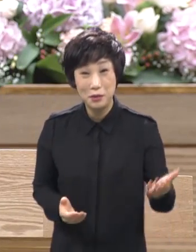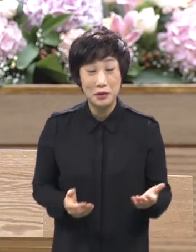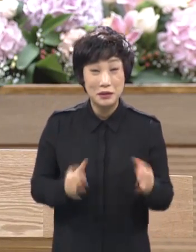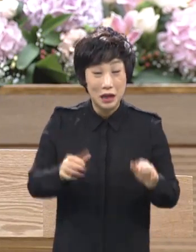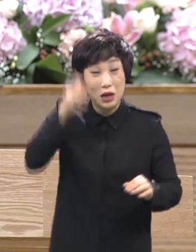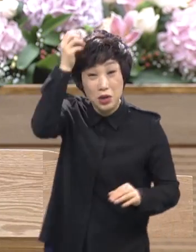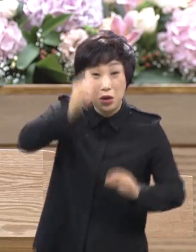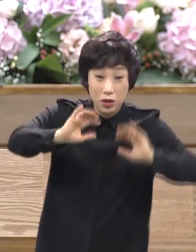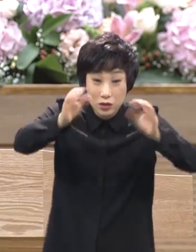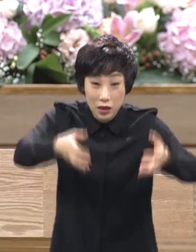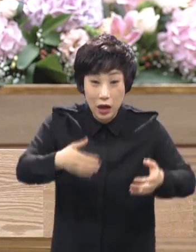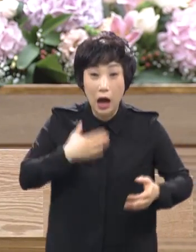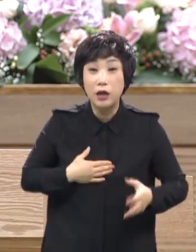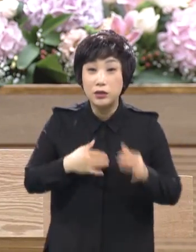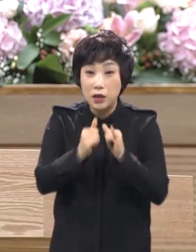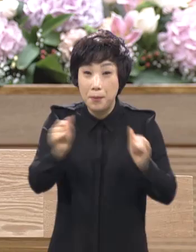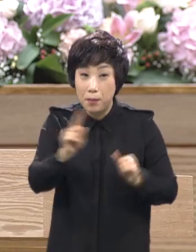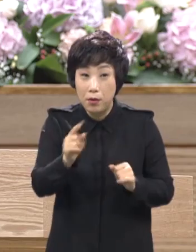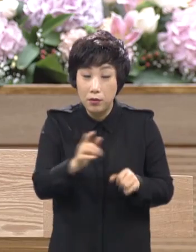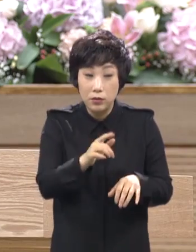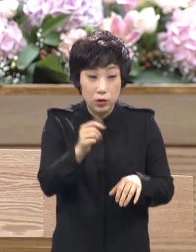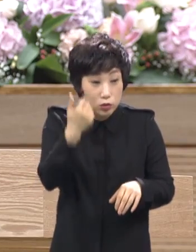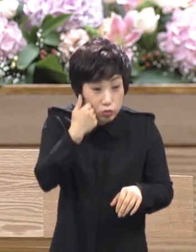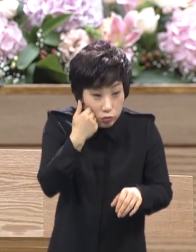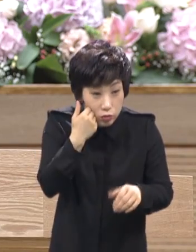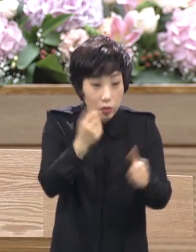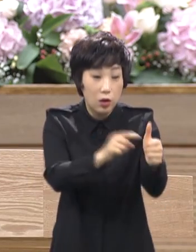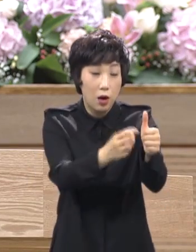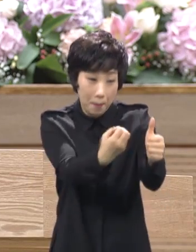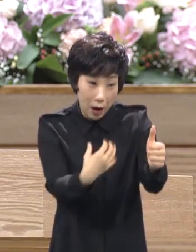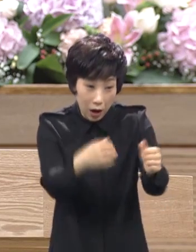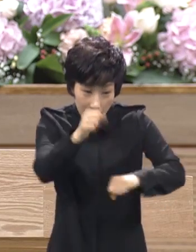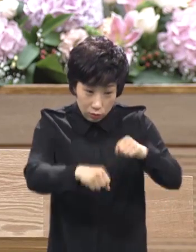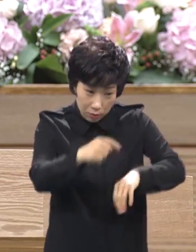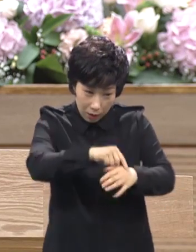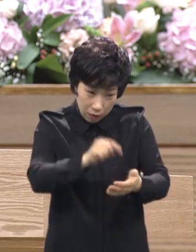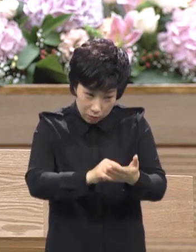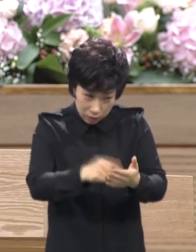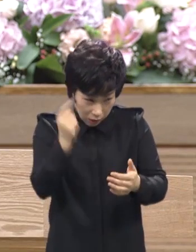영적 세계를 아는 사람은 그 사람의 언행심사를 들을 때,